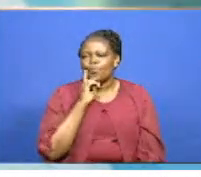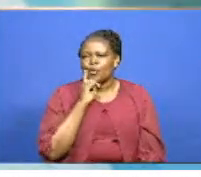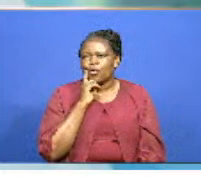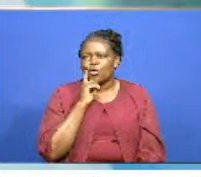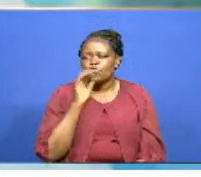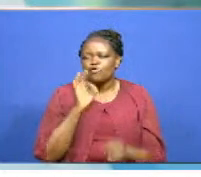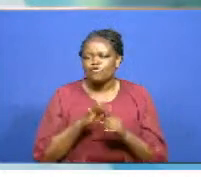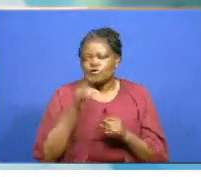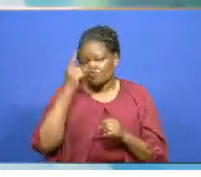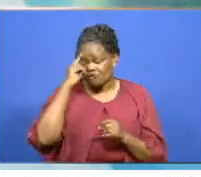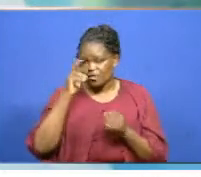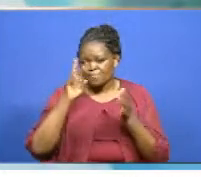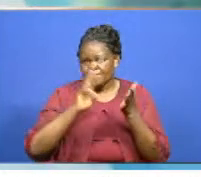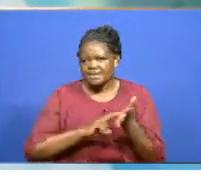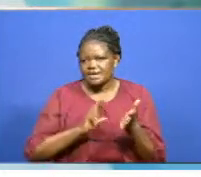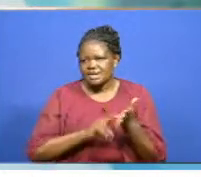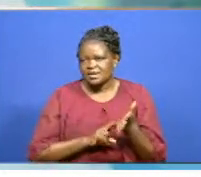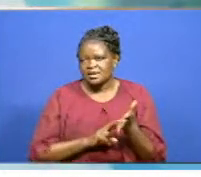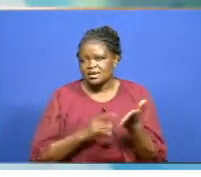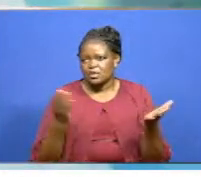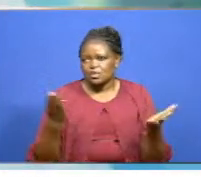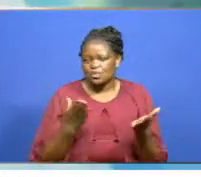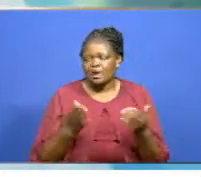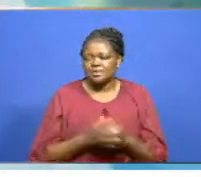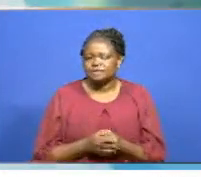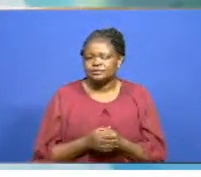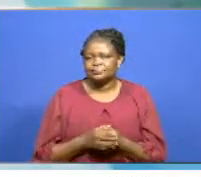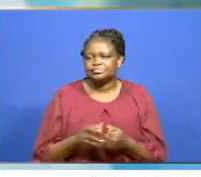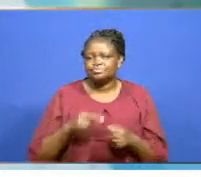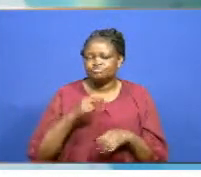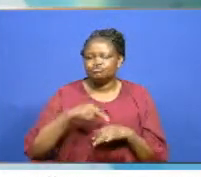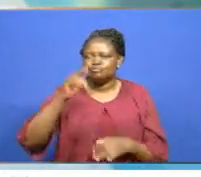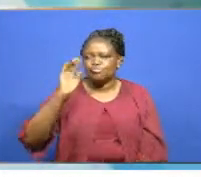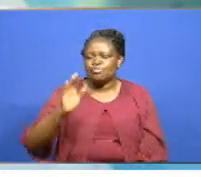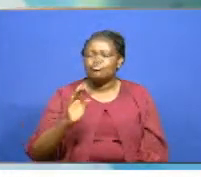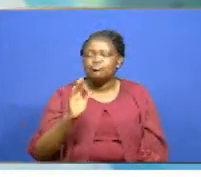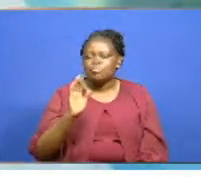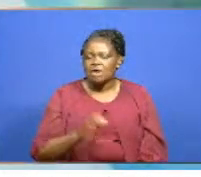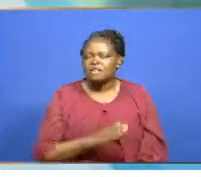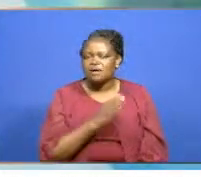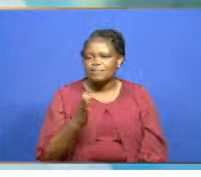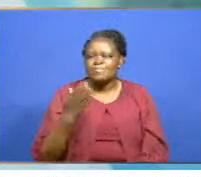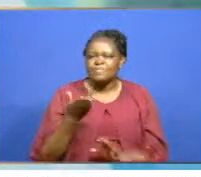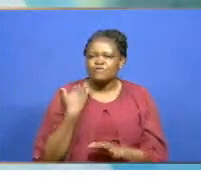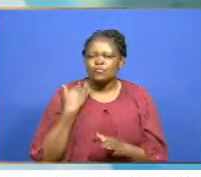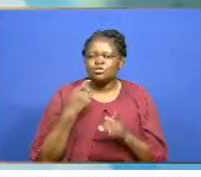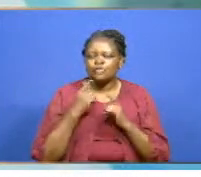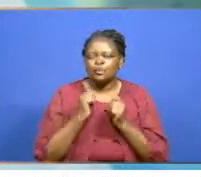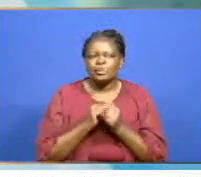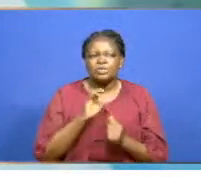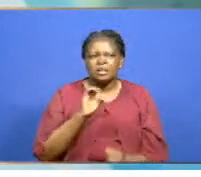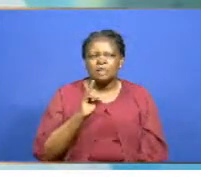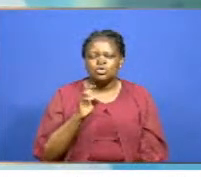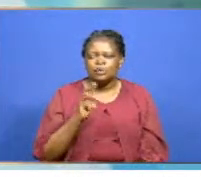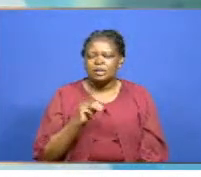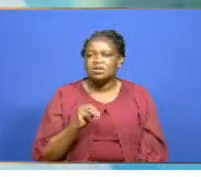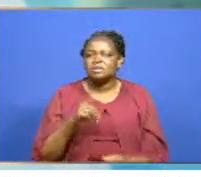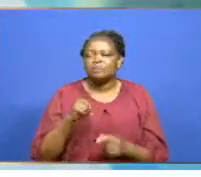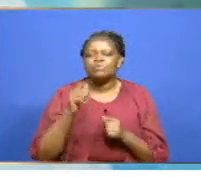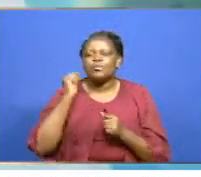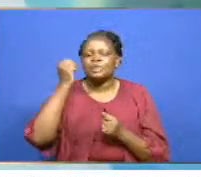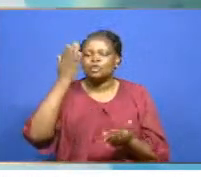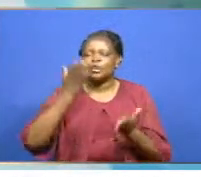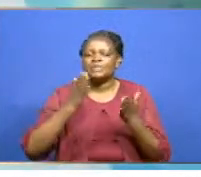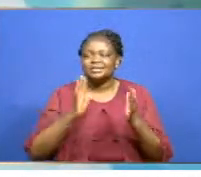kuwachagua wawakilishi wao katika bunge la kitaifa. Na bila shaka nimekuwa nikizungumza naye Edwin Kegoli ambaye ni mchanganuzi wa masuala ya